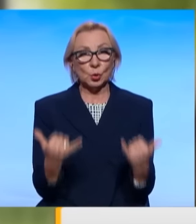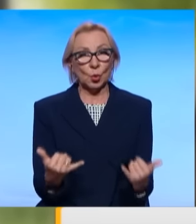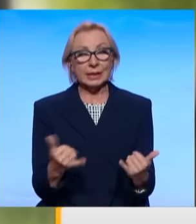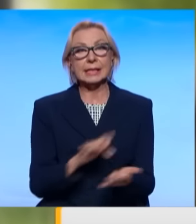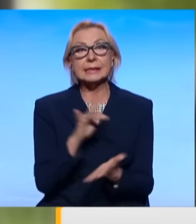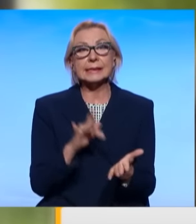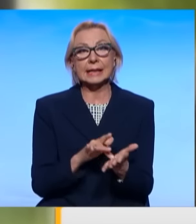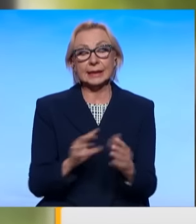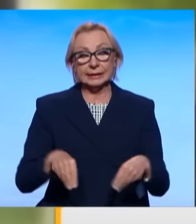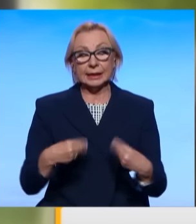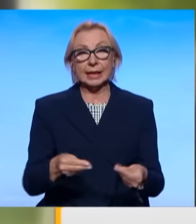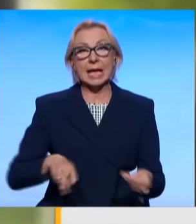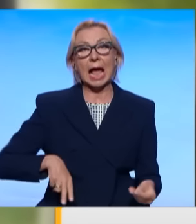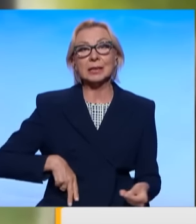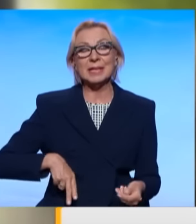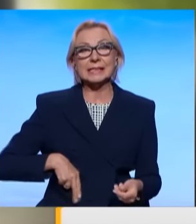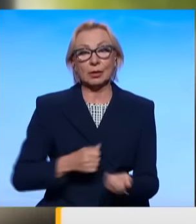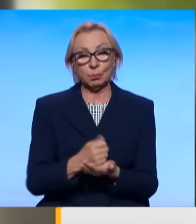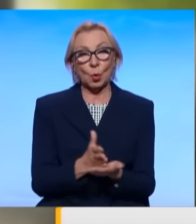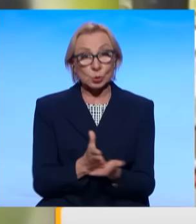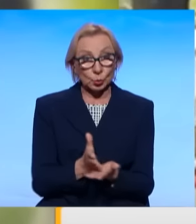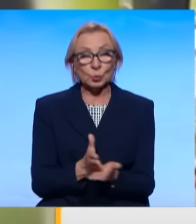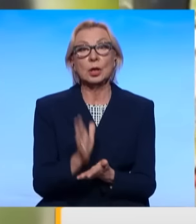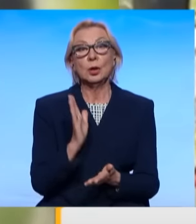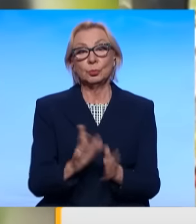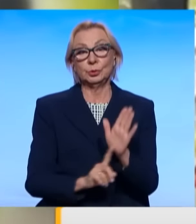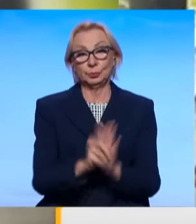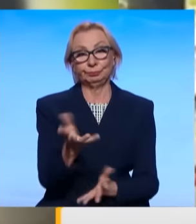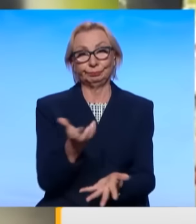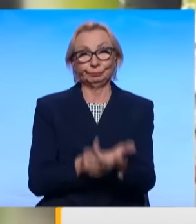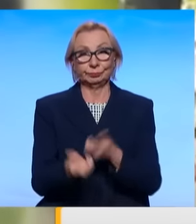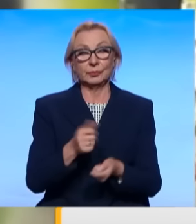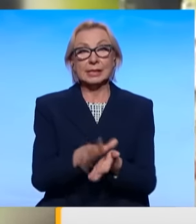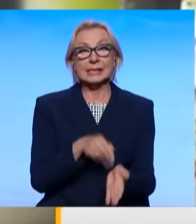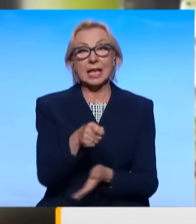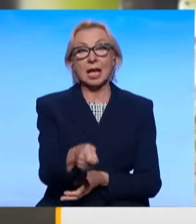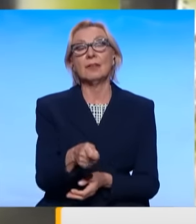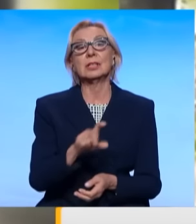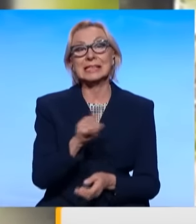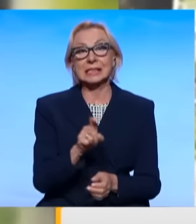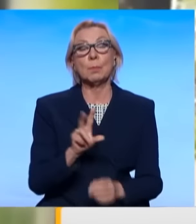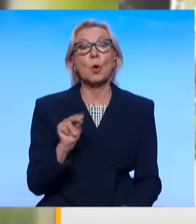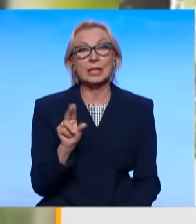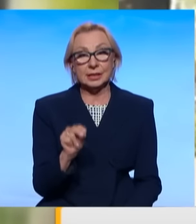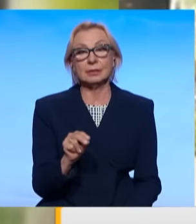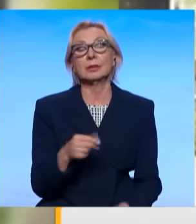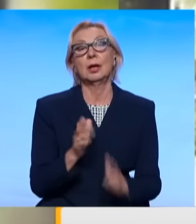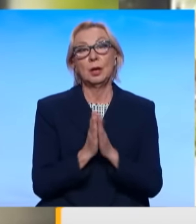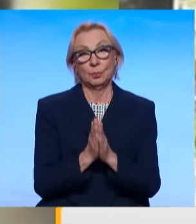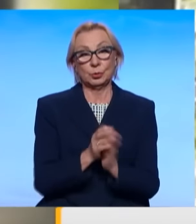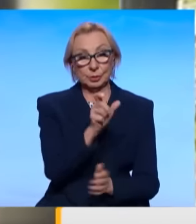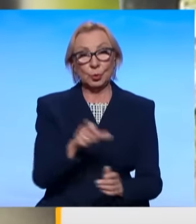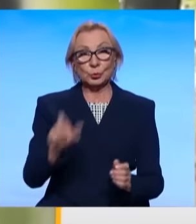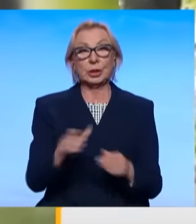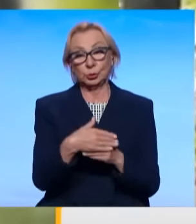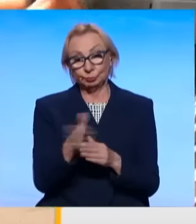Центри надання адміністративних послуг ми будемо приймати заяви з понеділка. Прохання до мешканців пускати нашу комісію, щоб визначити збитки,